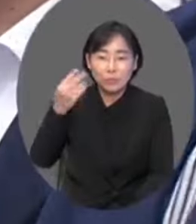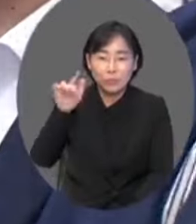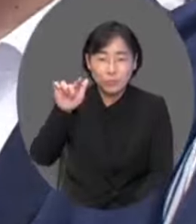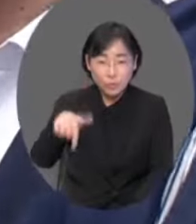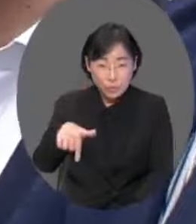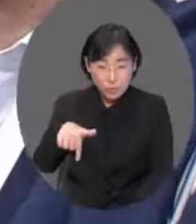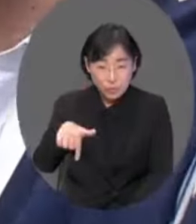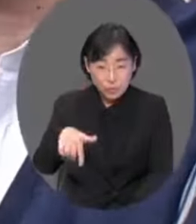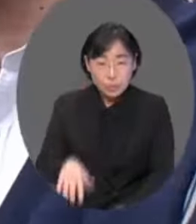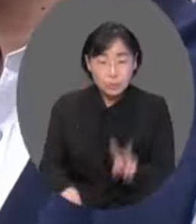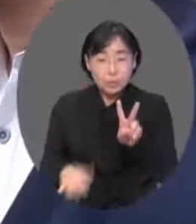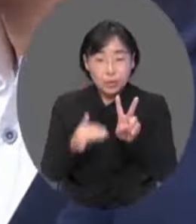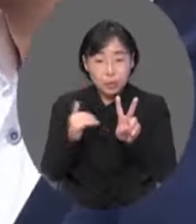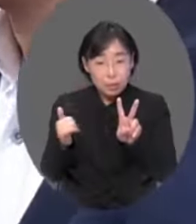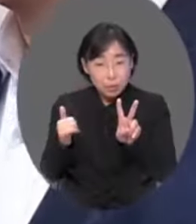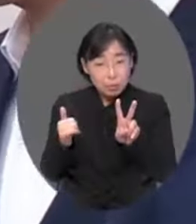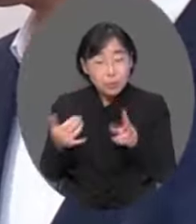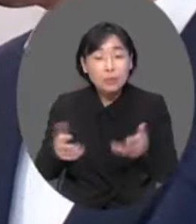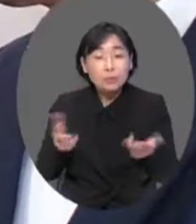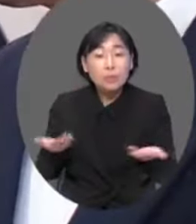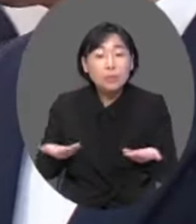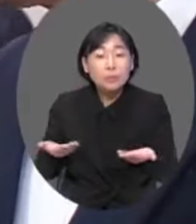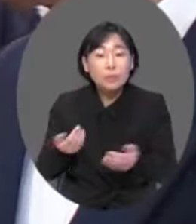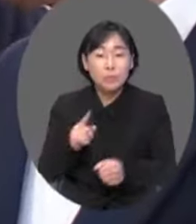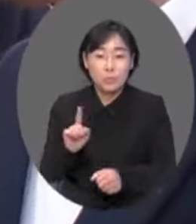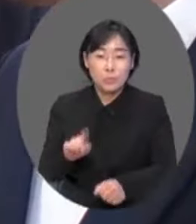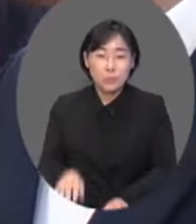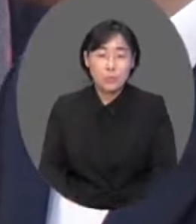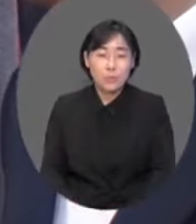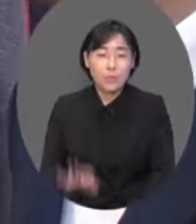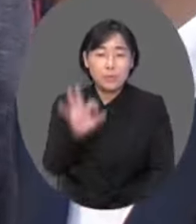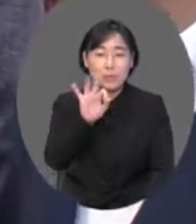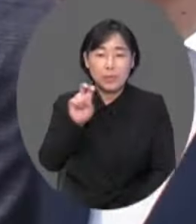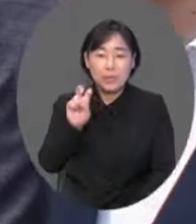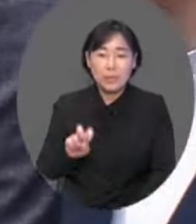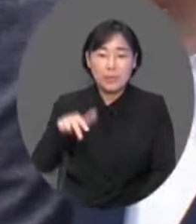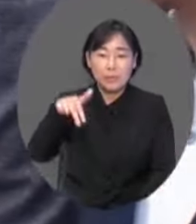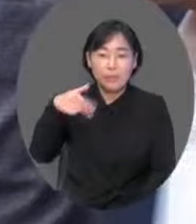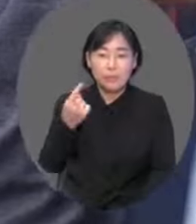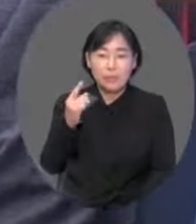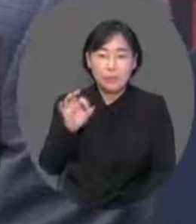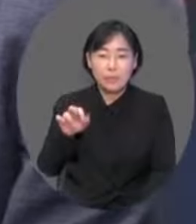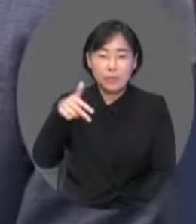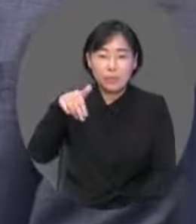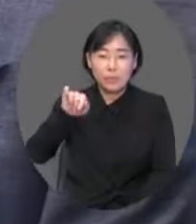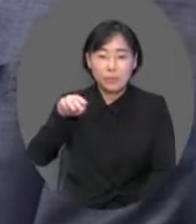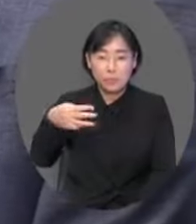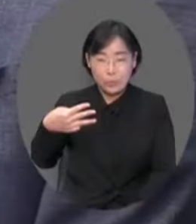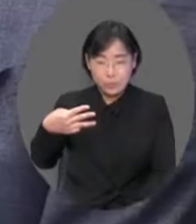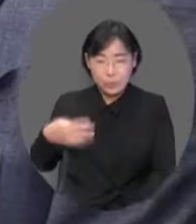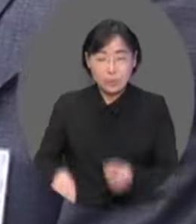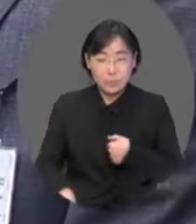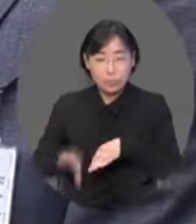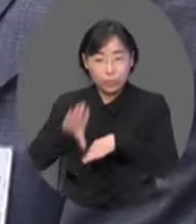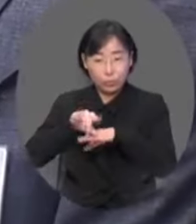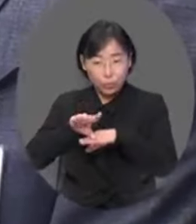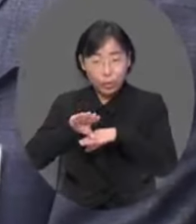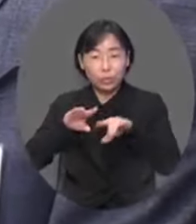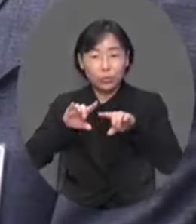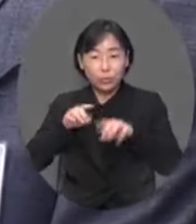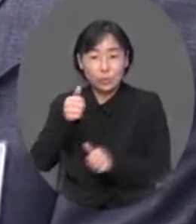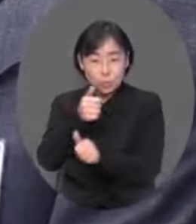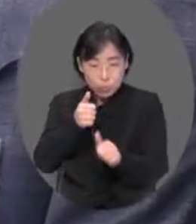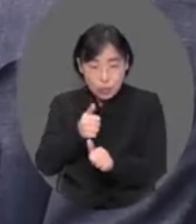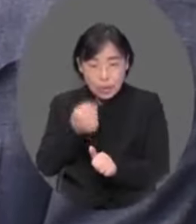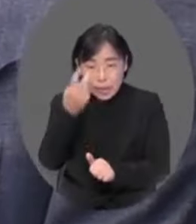있습니까? 현직인데. 예, 임성철 수사관입니다. 현재 저도 지금 방통위 감사 담당실에